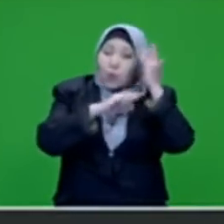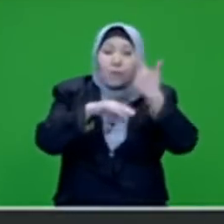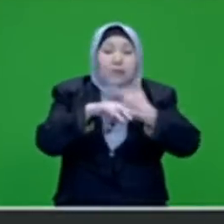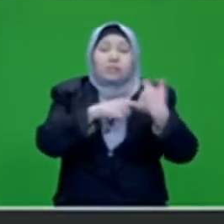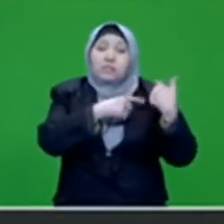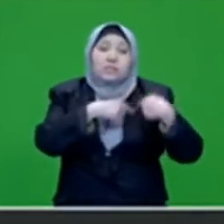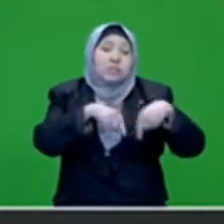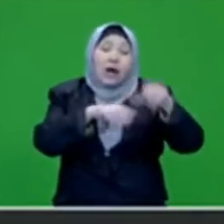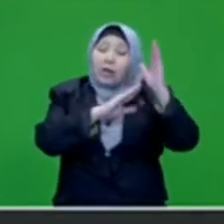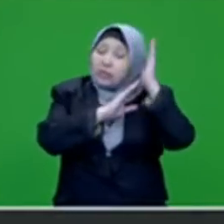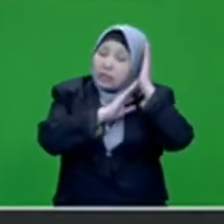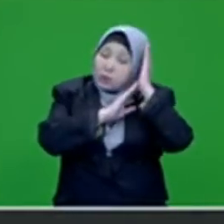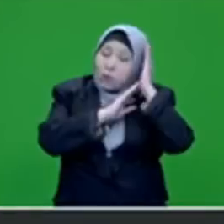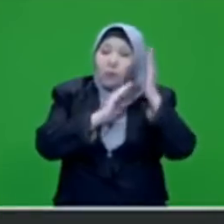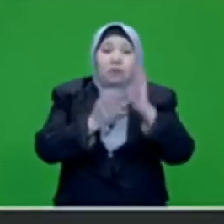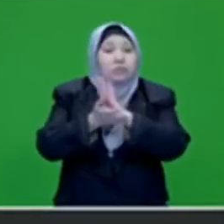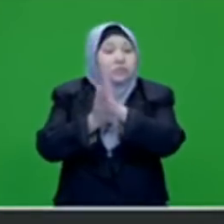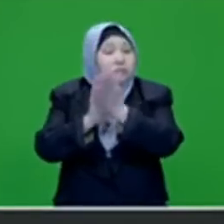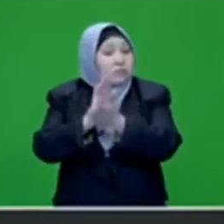Jadi